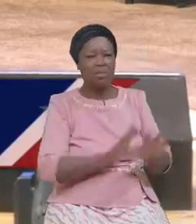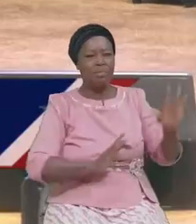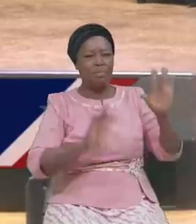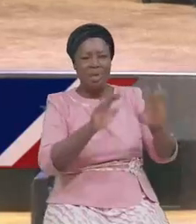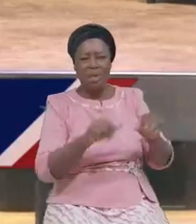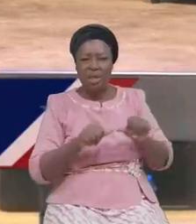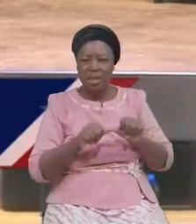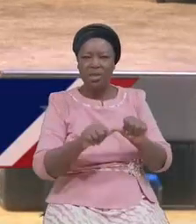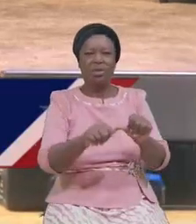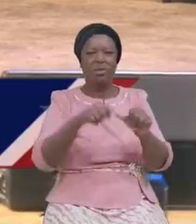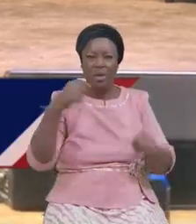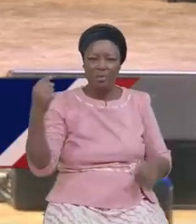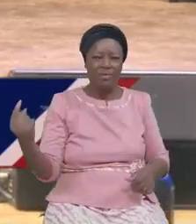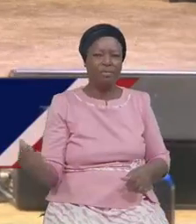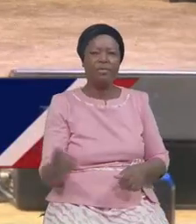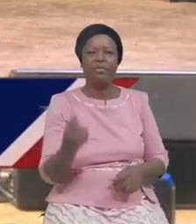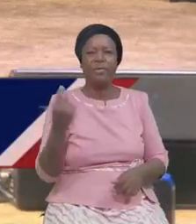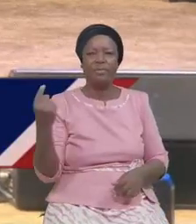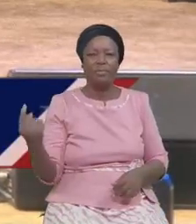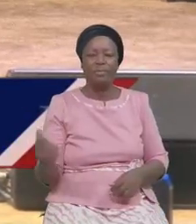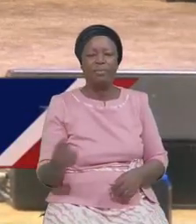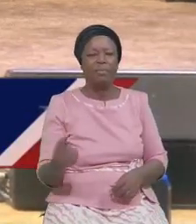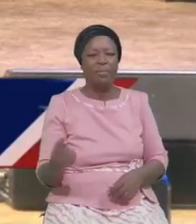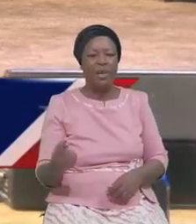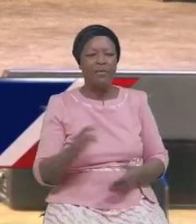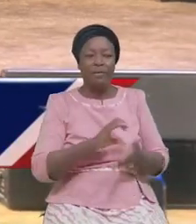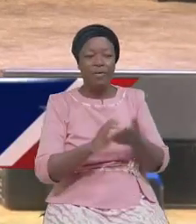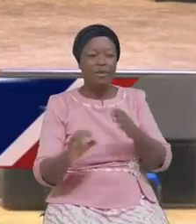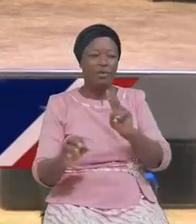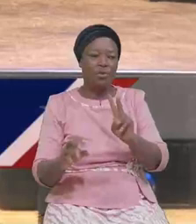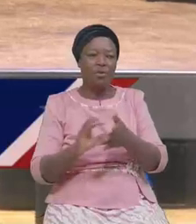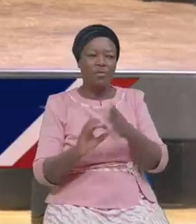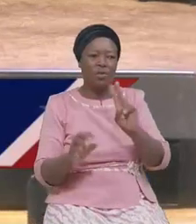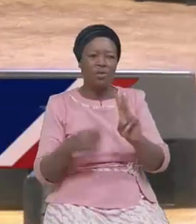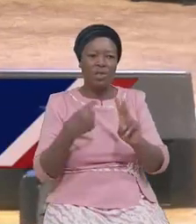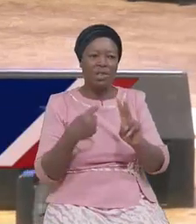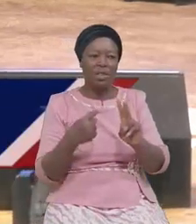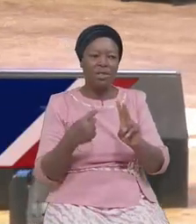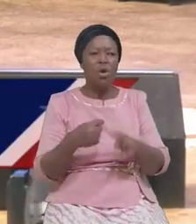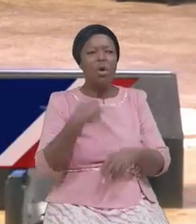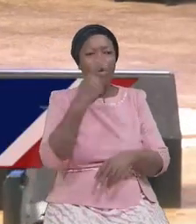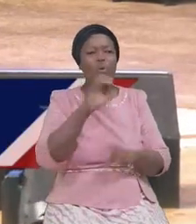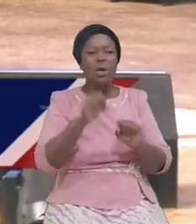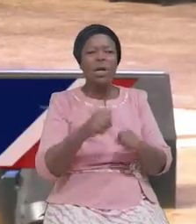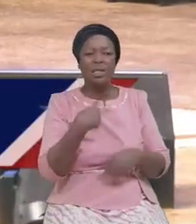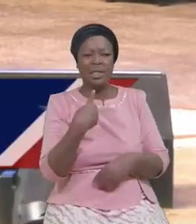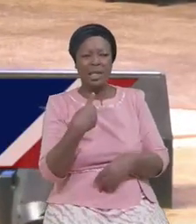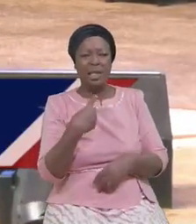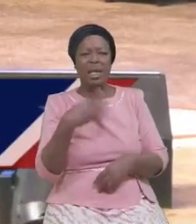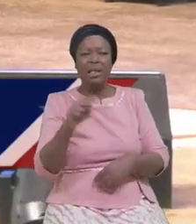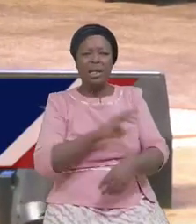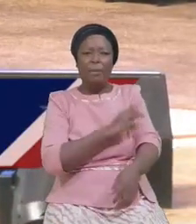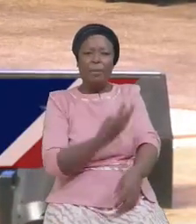Et louez l'Éternel, car il est bon, car sa miséricorde durera toujours. Le verset 2, il dit, qui dira des hauts